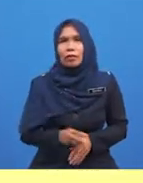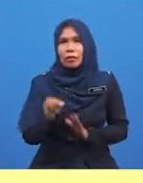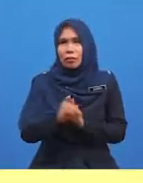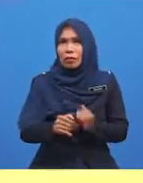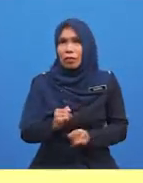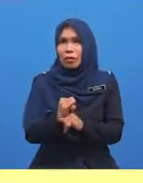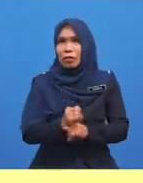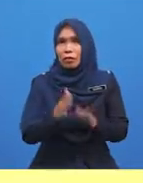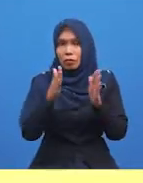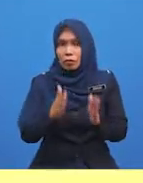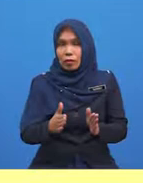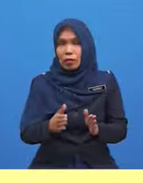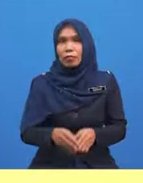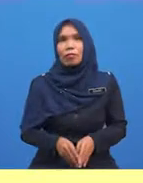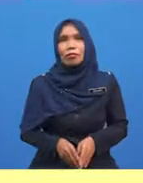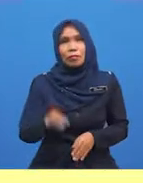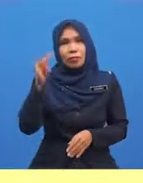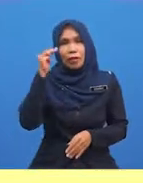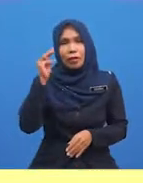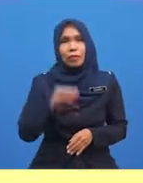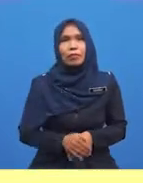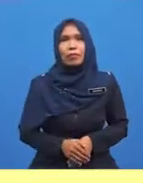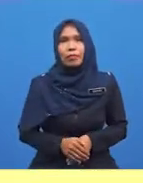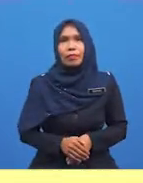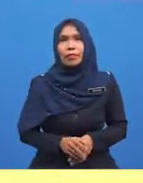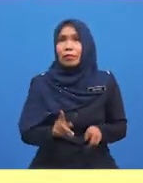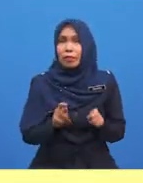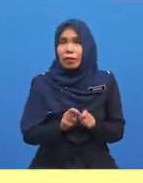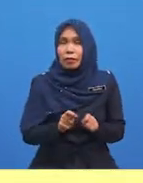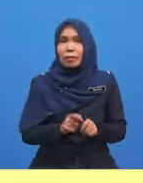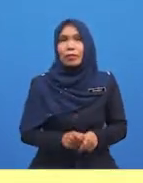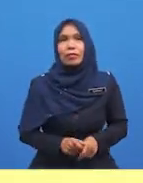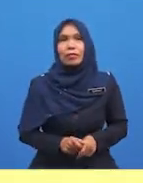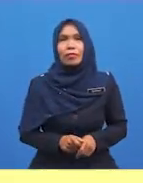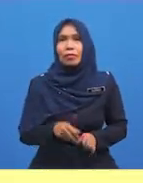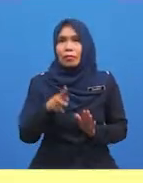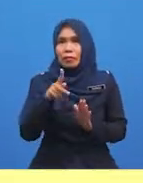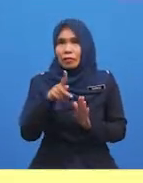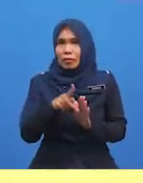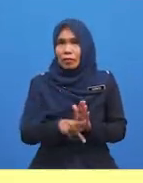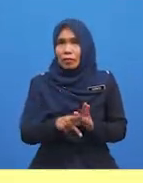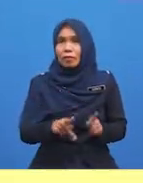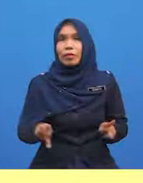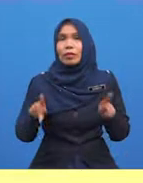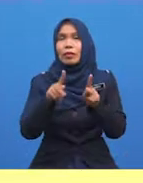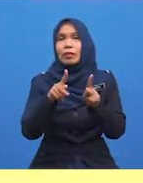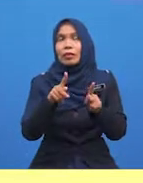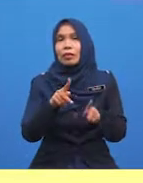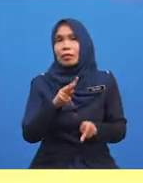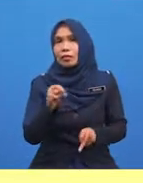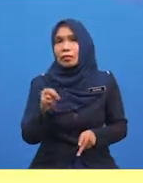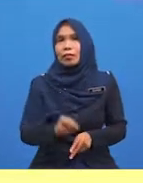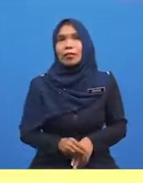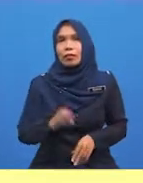orang Melayu dan anak negeri, bahkan kepentingan sah kaum lain